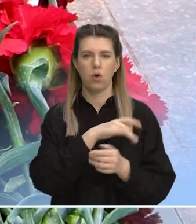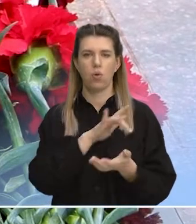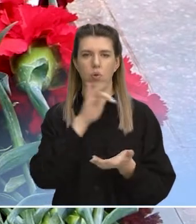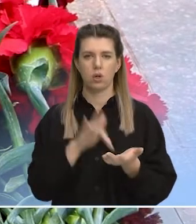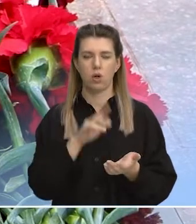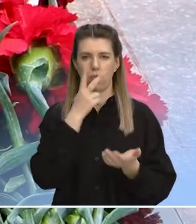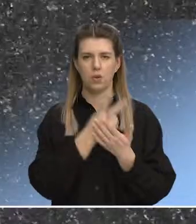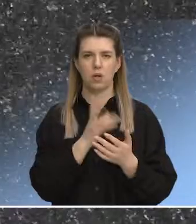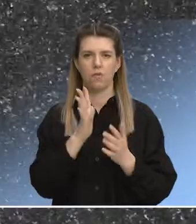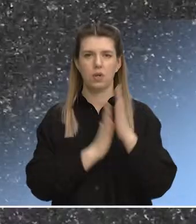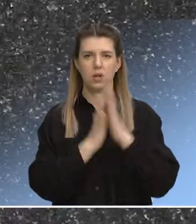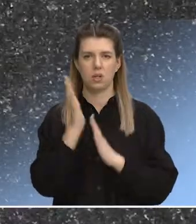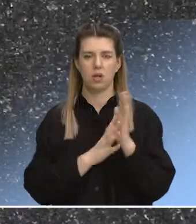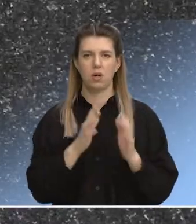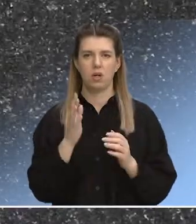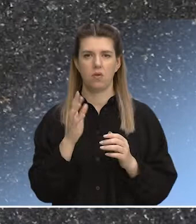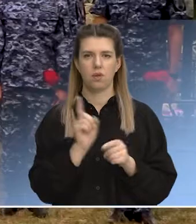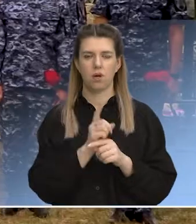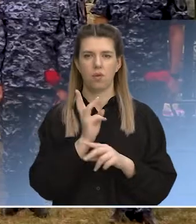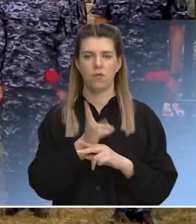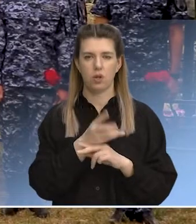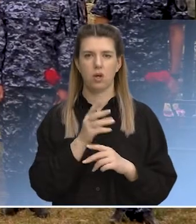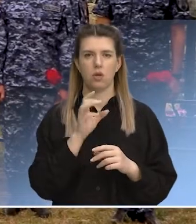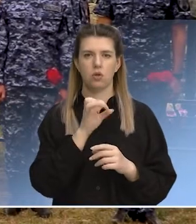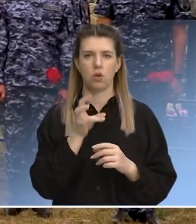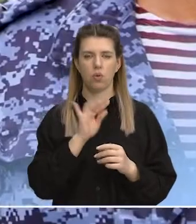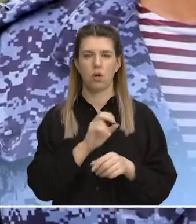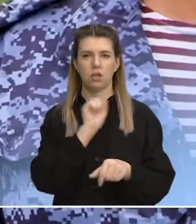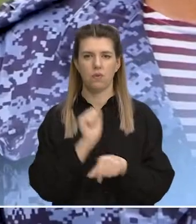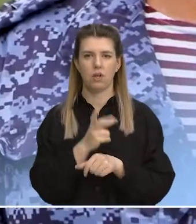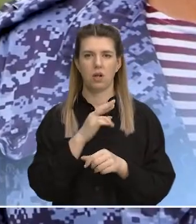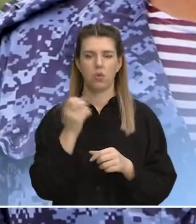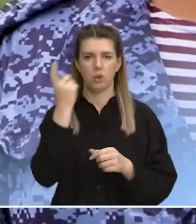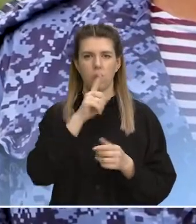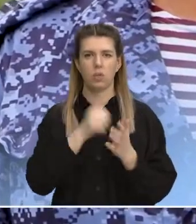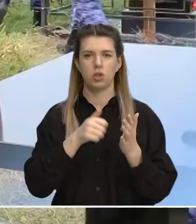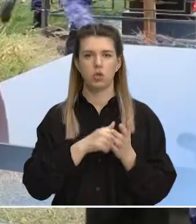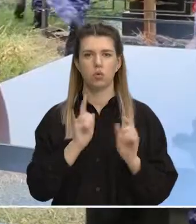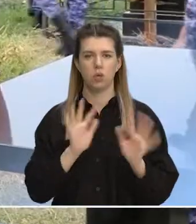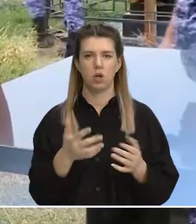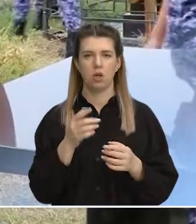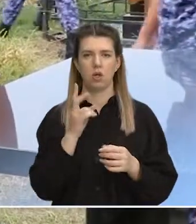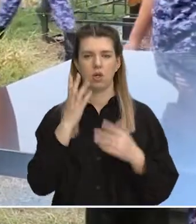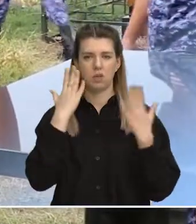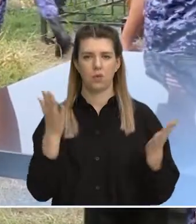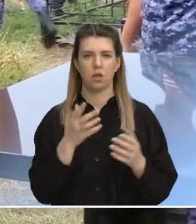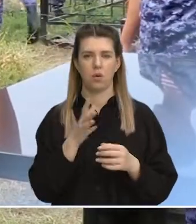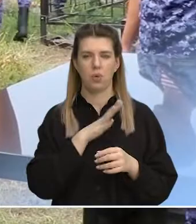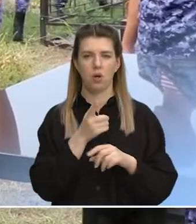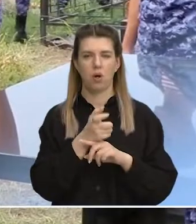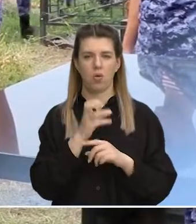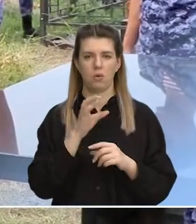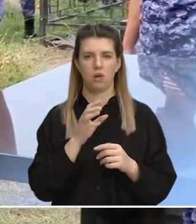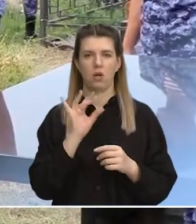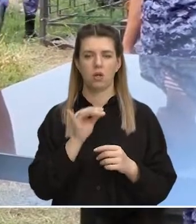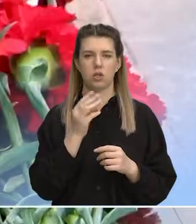патрулировании города заметил в лесопосадке свет ручных фонарей. Сотрудники остановились для выяснения обстоятельств, однако неизвестные открыли по